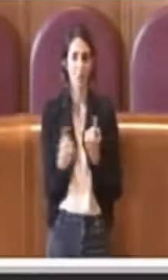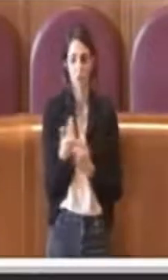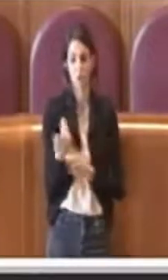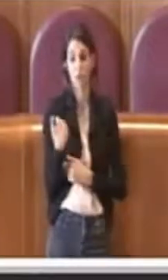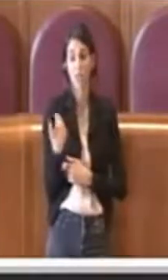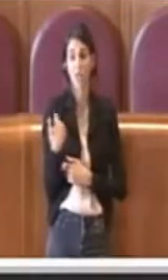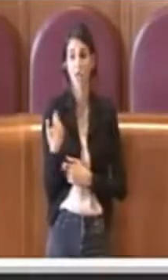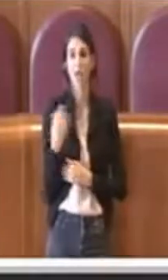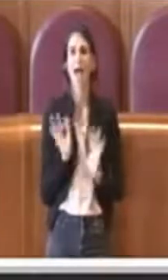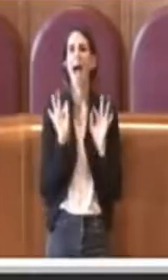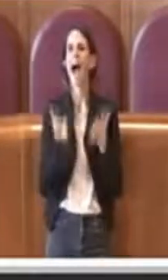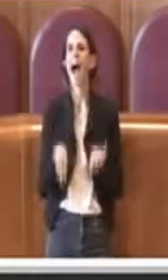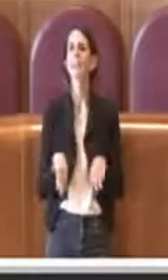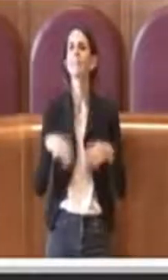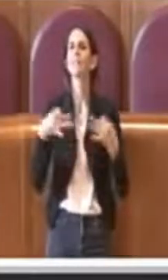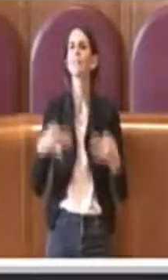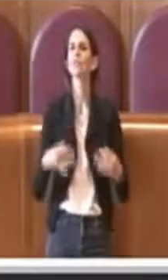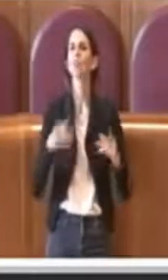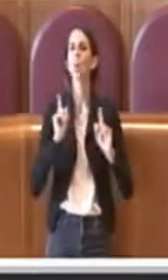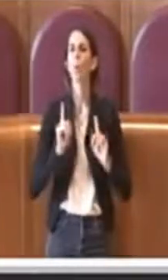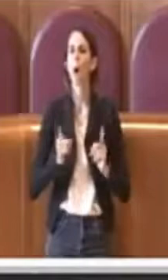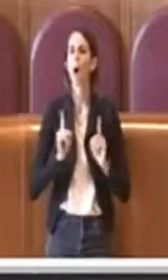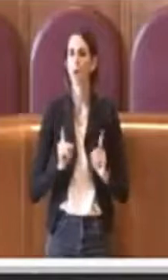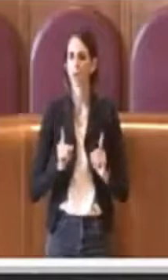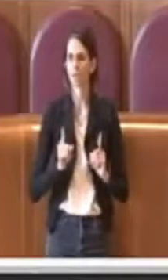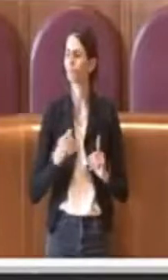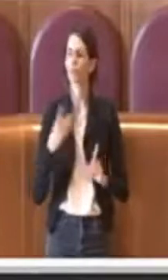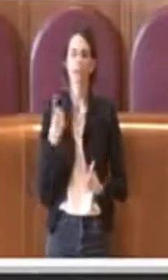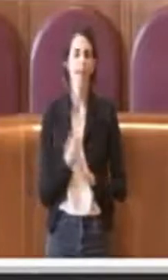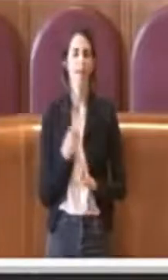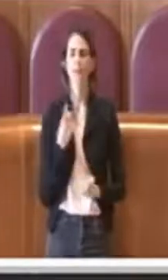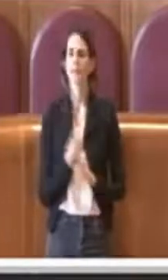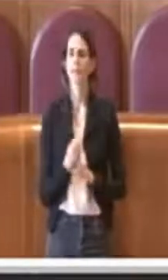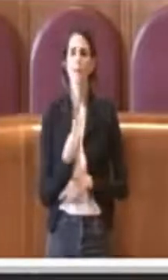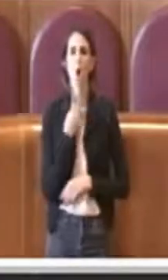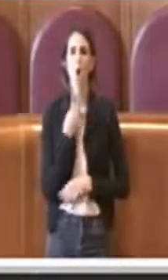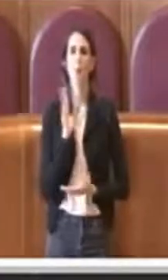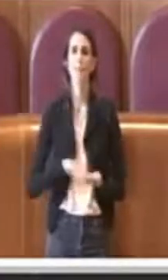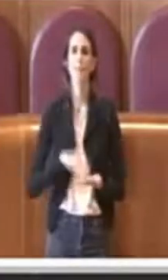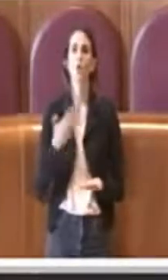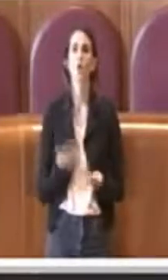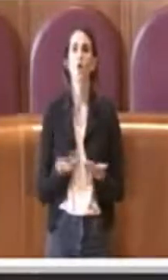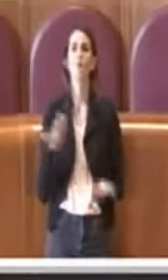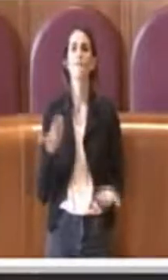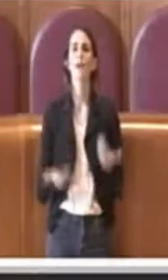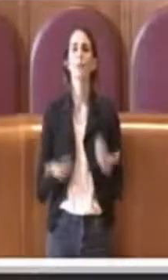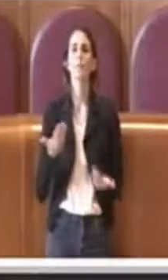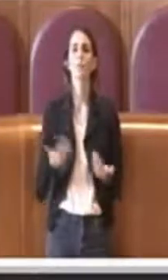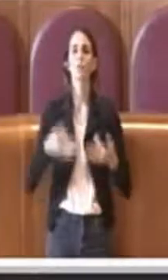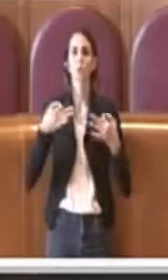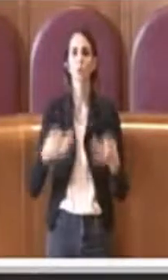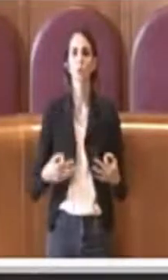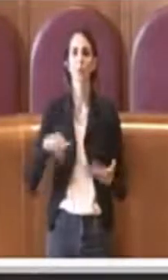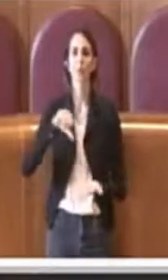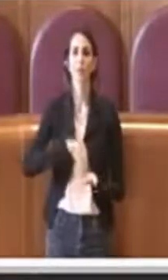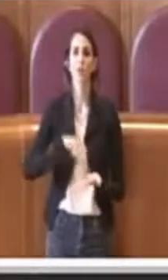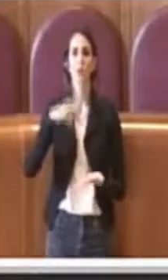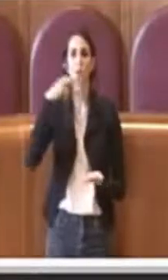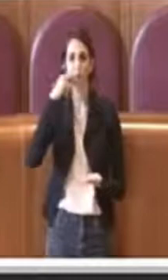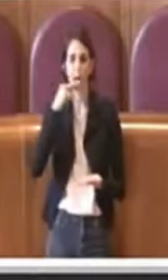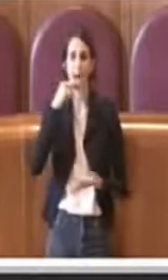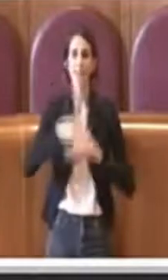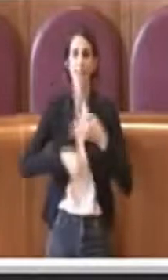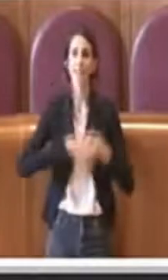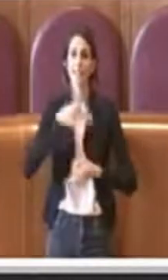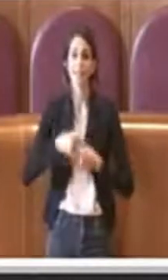determinare che bisognava necessariamente riportare alla valutazione corretta il centro carni e dunque portarlo da